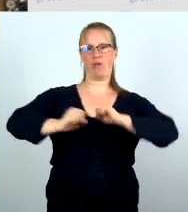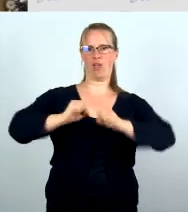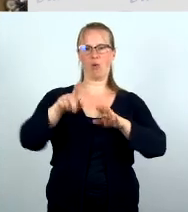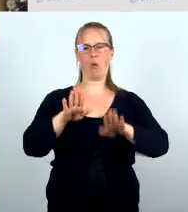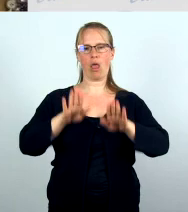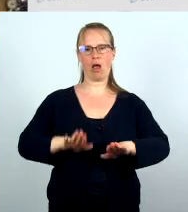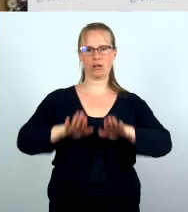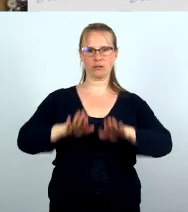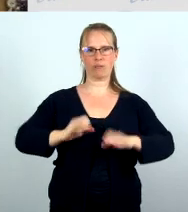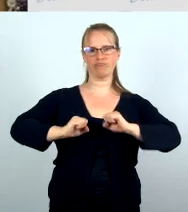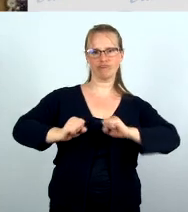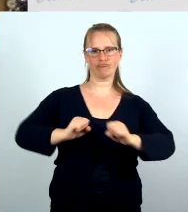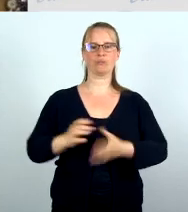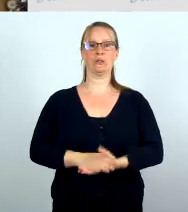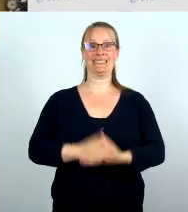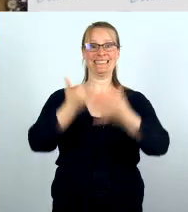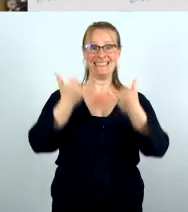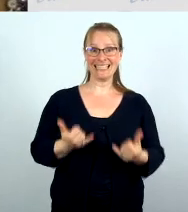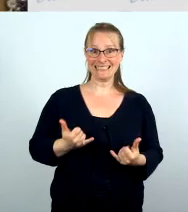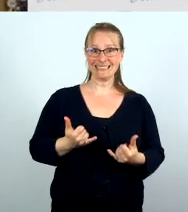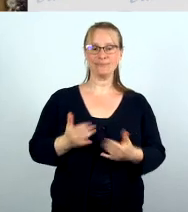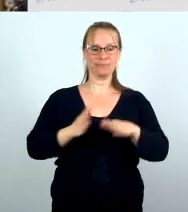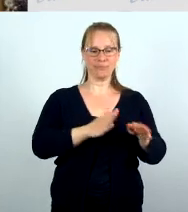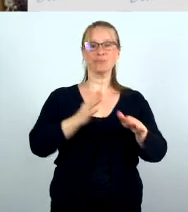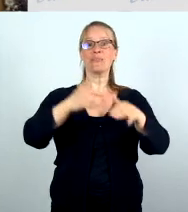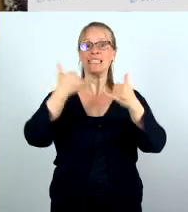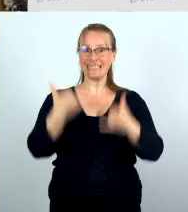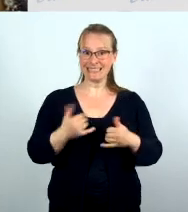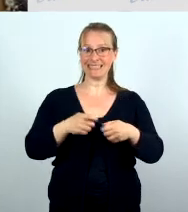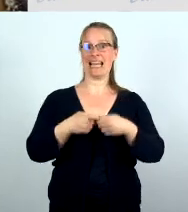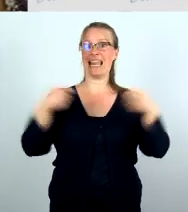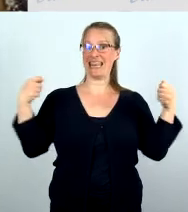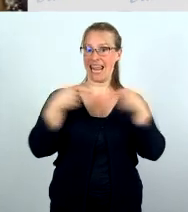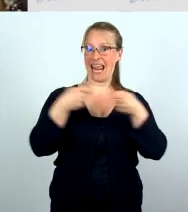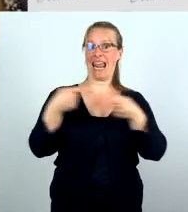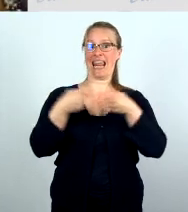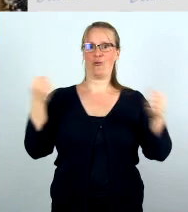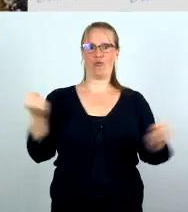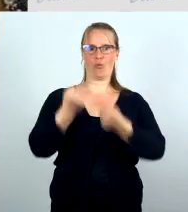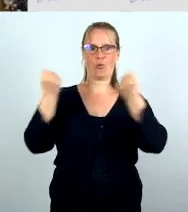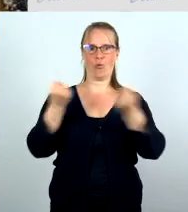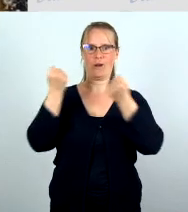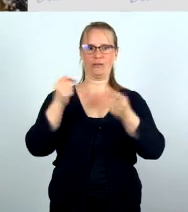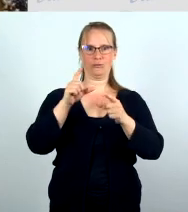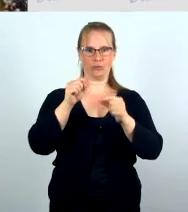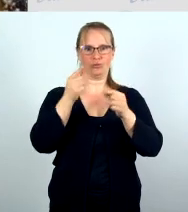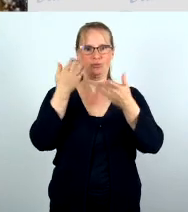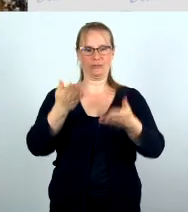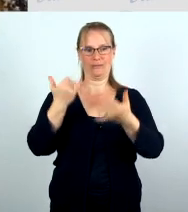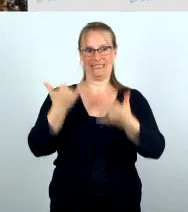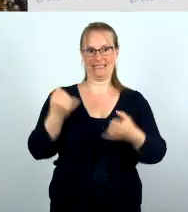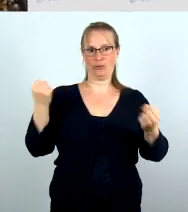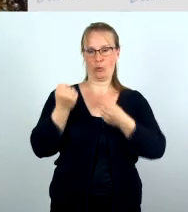ähm, ja, Dehnübung, dass ihr einen festen Stand habt. Die Beine und Hüte sind gestreckt und euch einfach nach vorne fallen lasst.